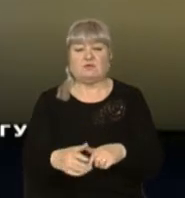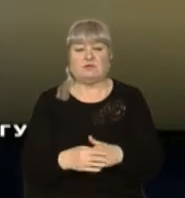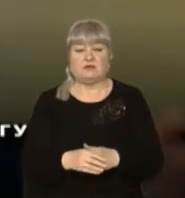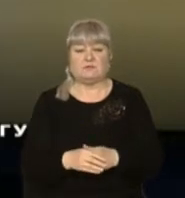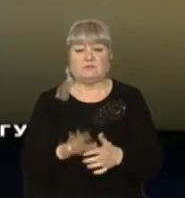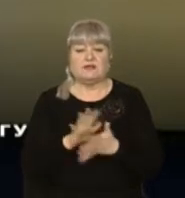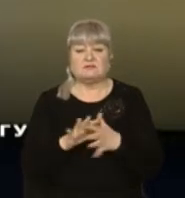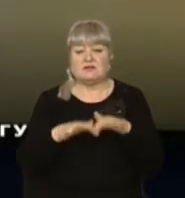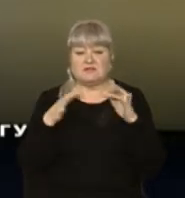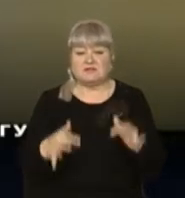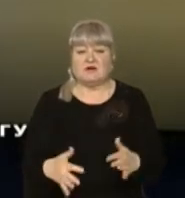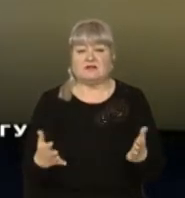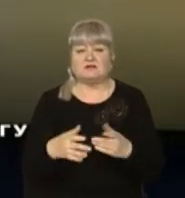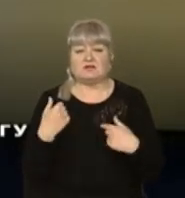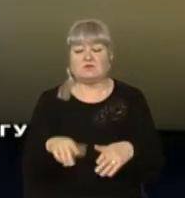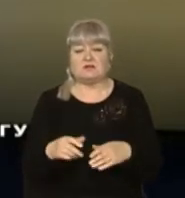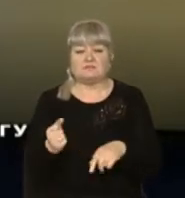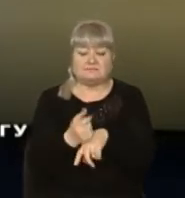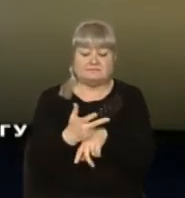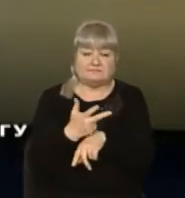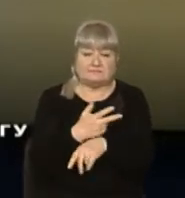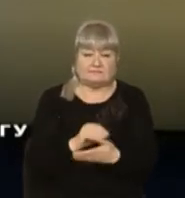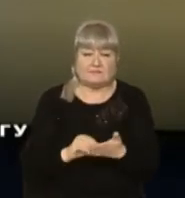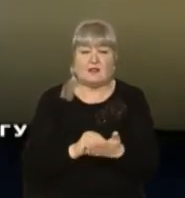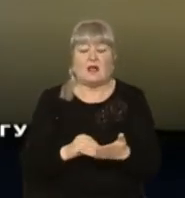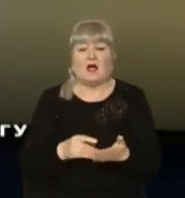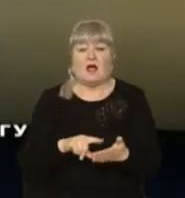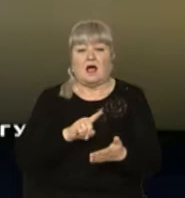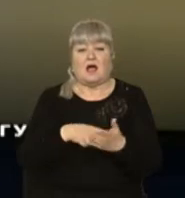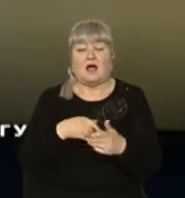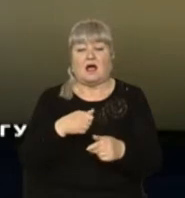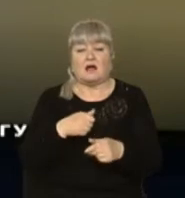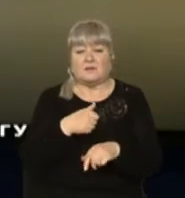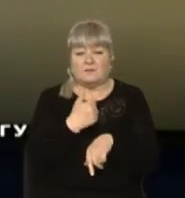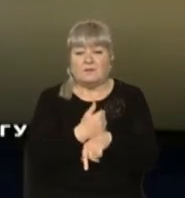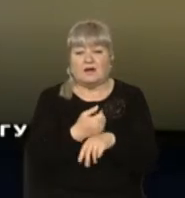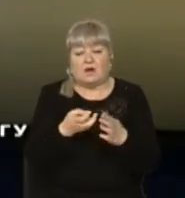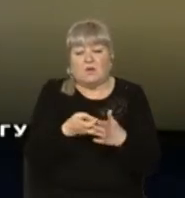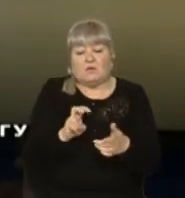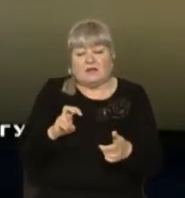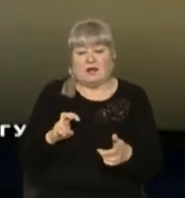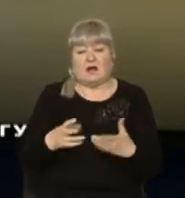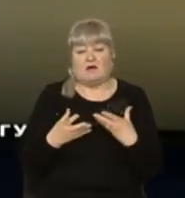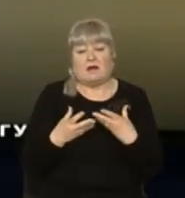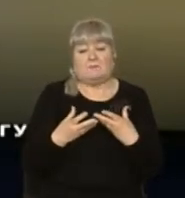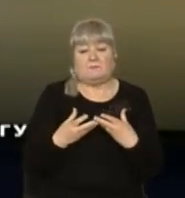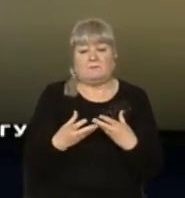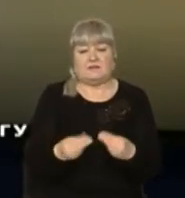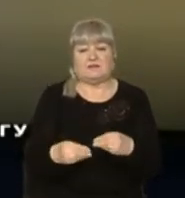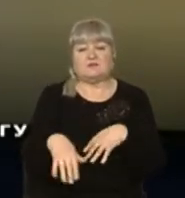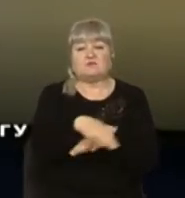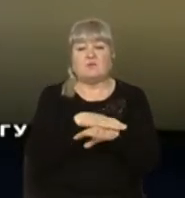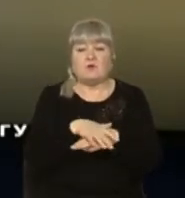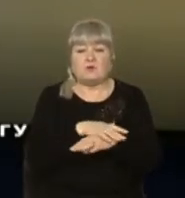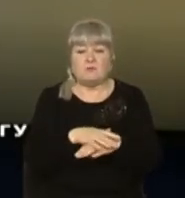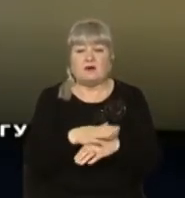Самбори, сміттєзвалище, яке вже ми одноразово піднімали, мер уникав. Ну, під тиском громади, під тиском декількох виступів всієї